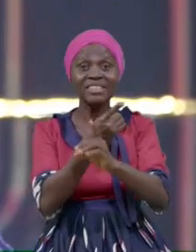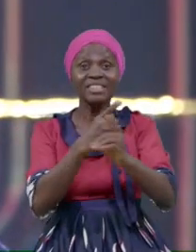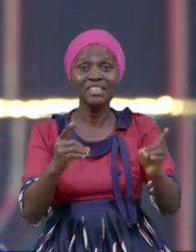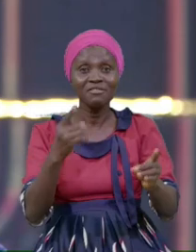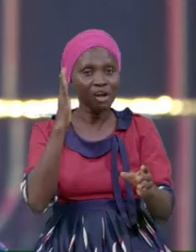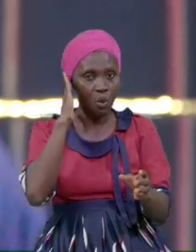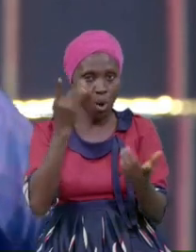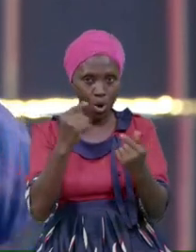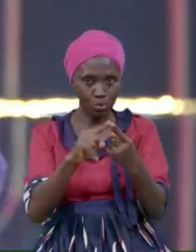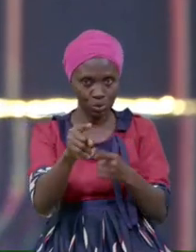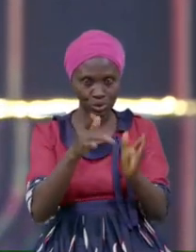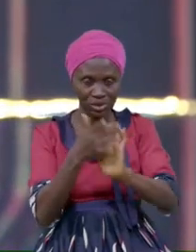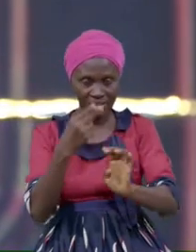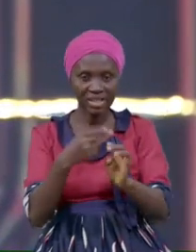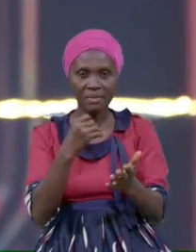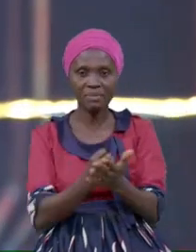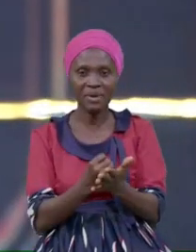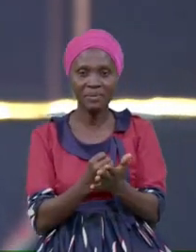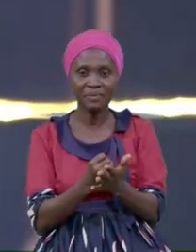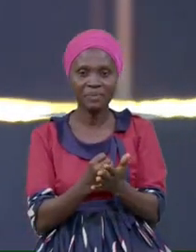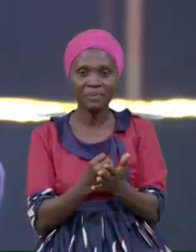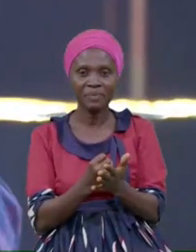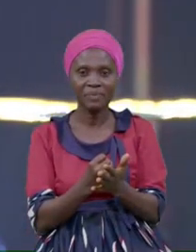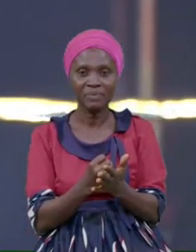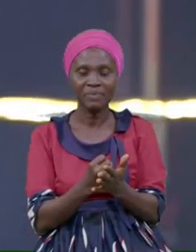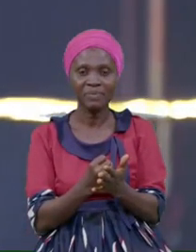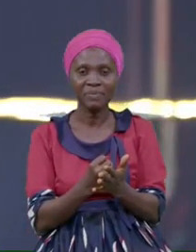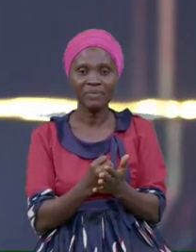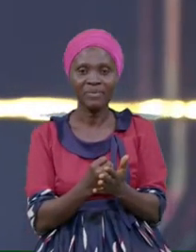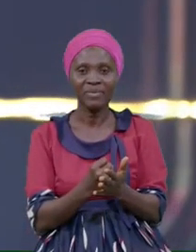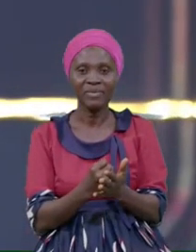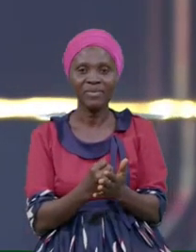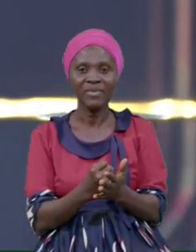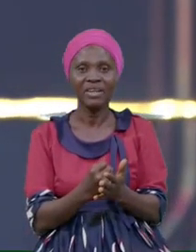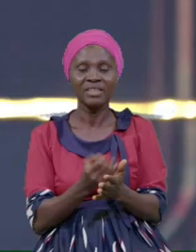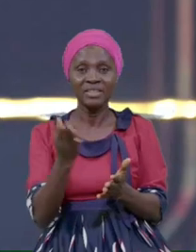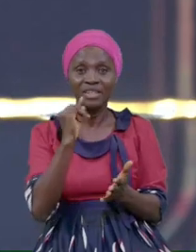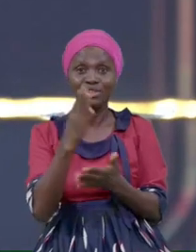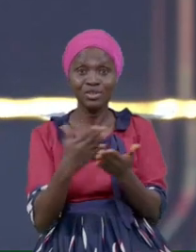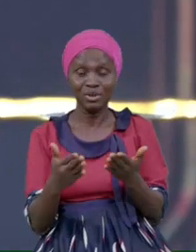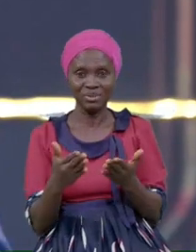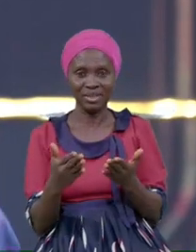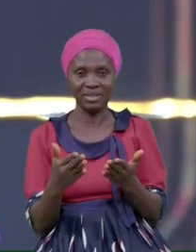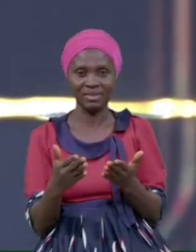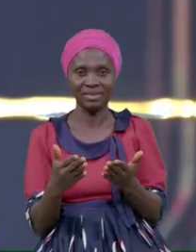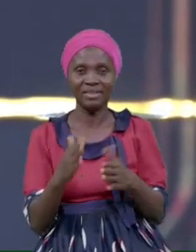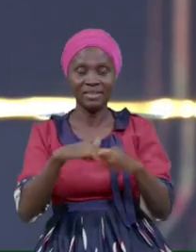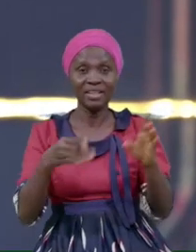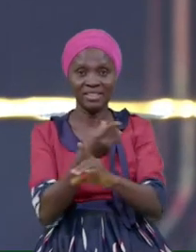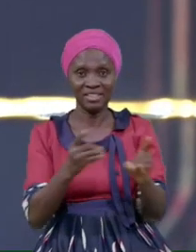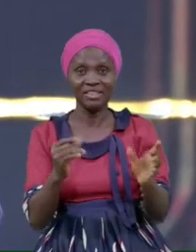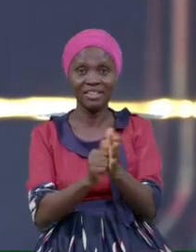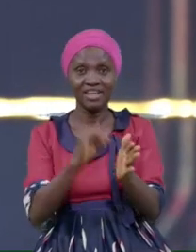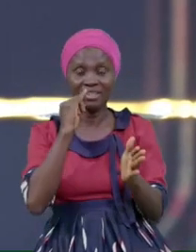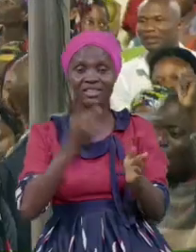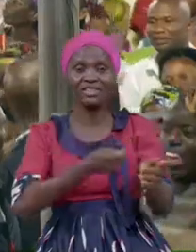La délivrance viendra pour toi. Il y a quelque chose de plus grand que la délivrance, c'est la domination. Ce soir, tu